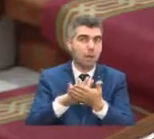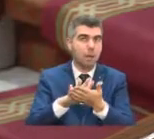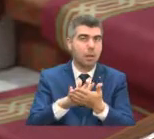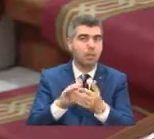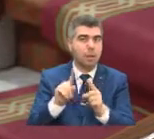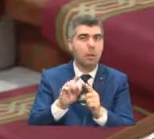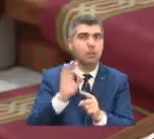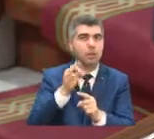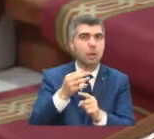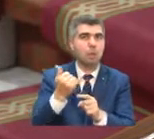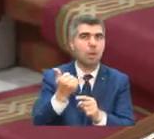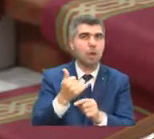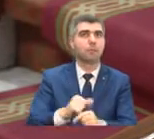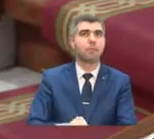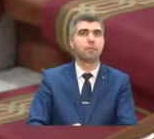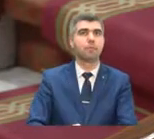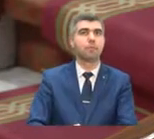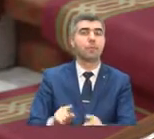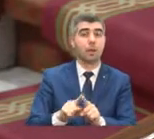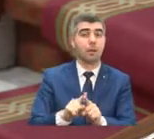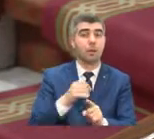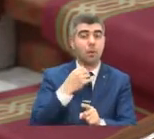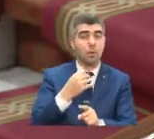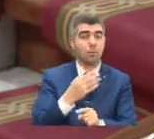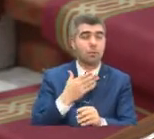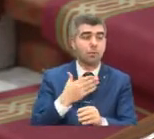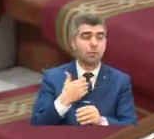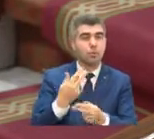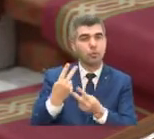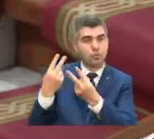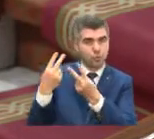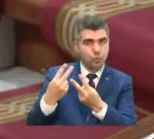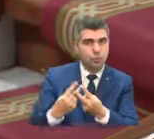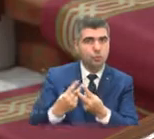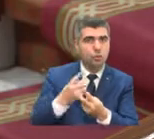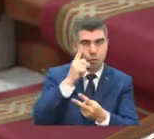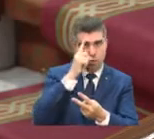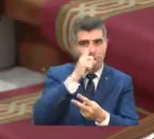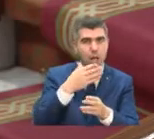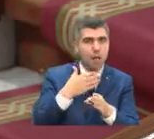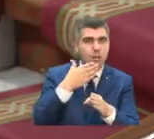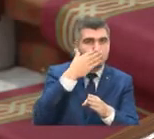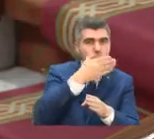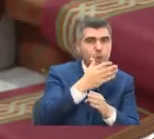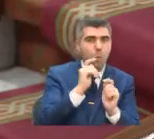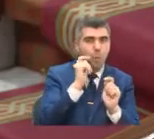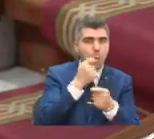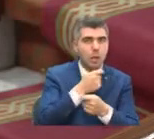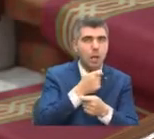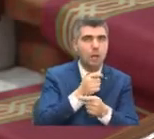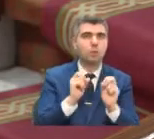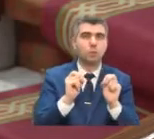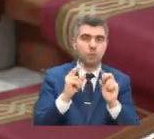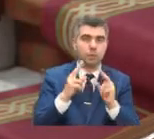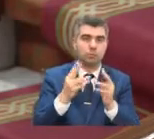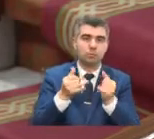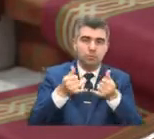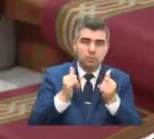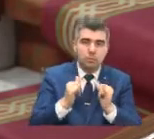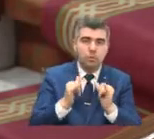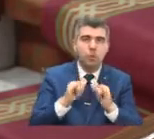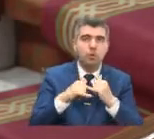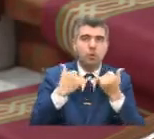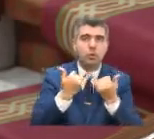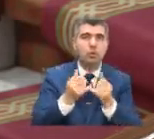إيجابية. كنا جينا للمنطقة وغادي نعاود نرجعوا إن شاء الله نجلسوا معكم ونشوفوا شنو هما هذه